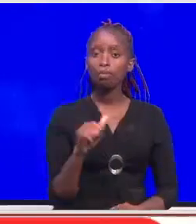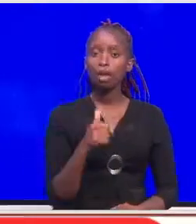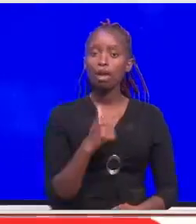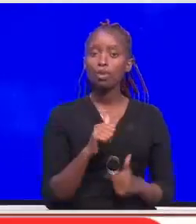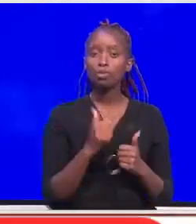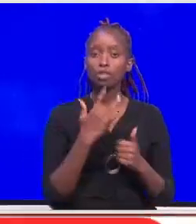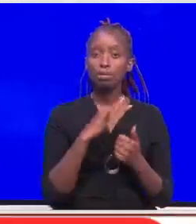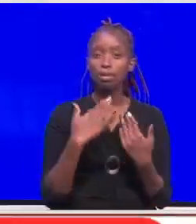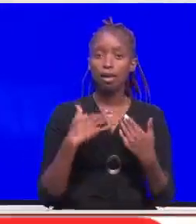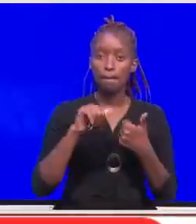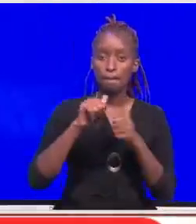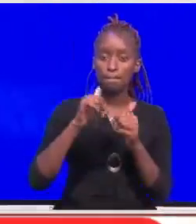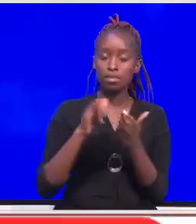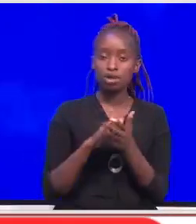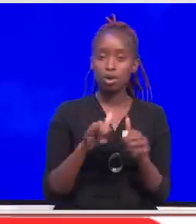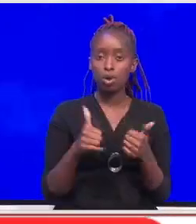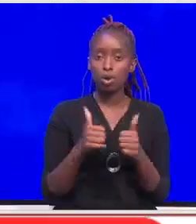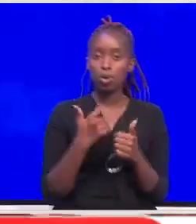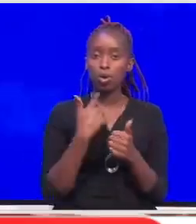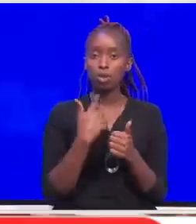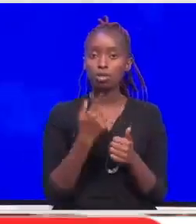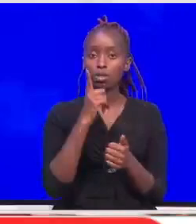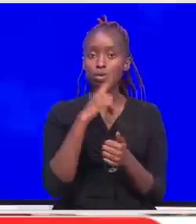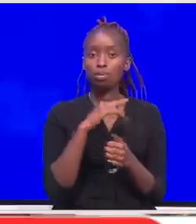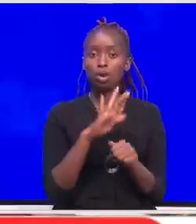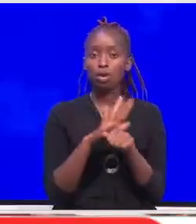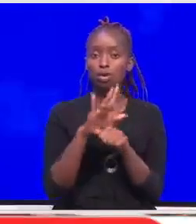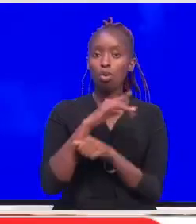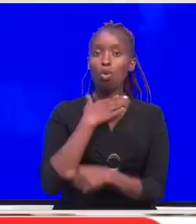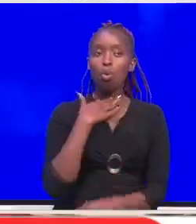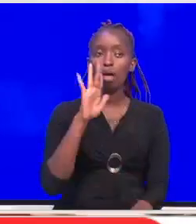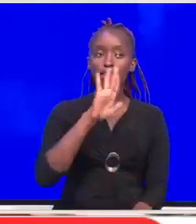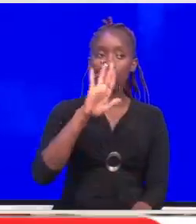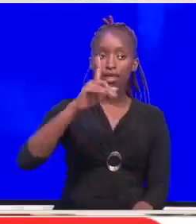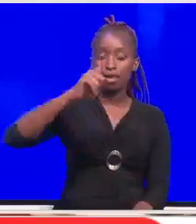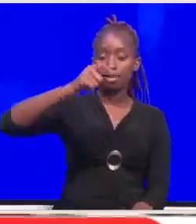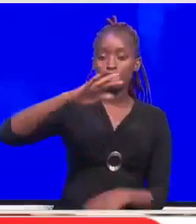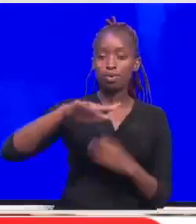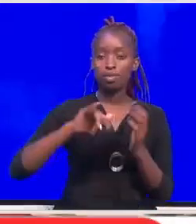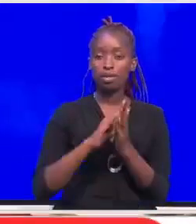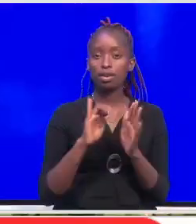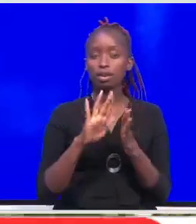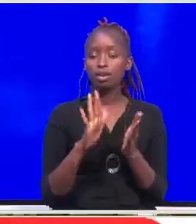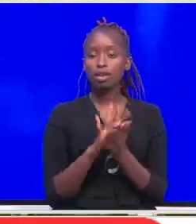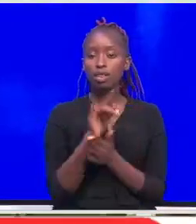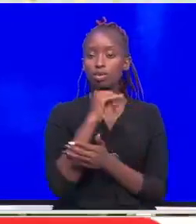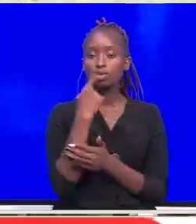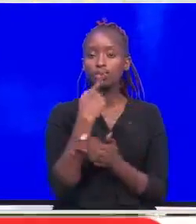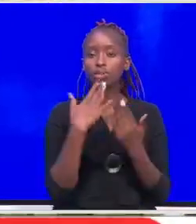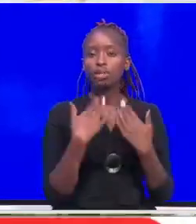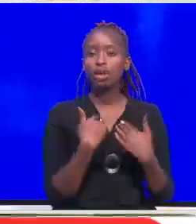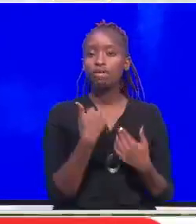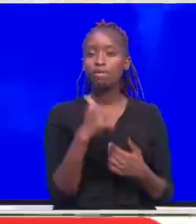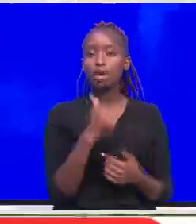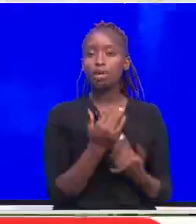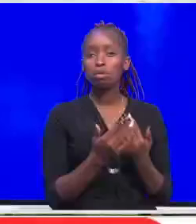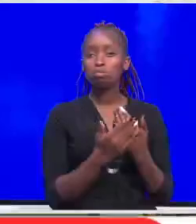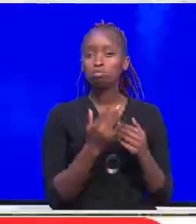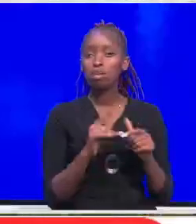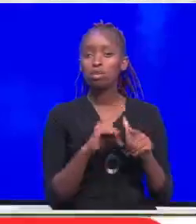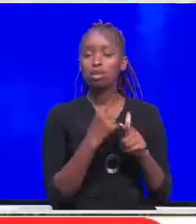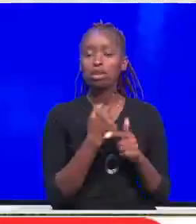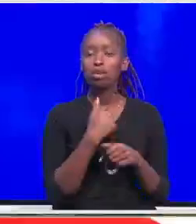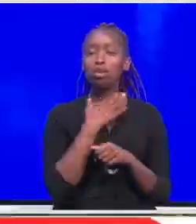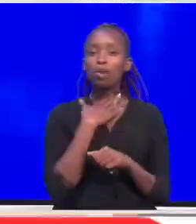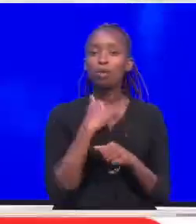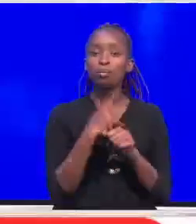mkataba huo, wanasema mengi ya matakwa yao yameafikiwa, huku yale ambayo hayajashughulikiwa yakitarajiwa kutatuliwa ili kuhakikisha kuwa